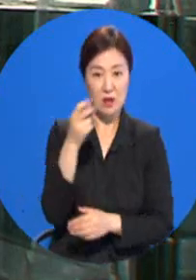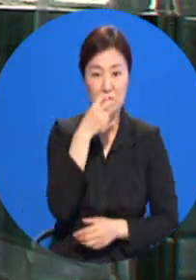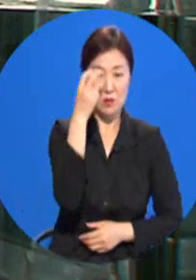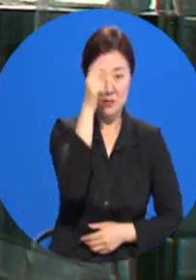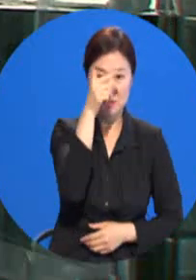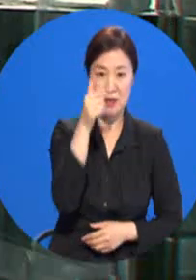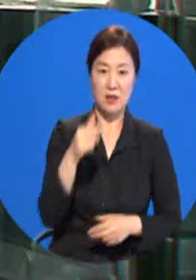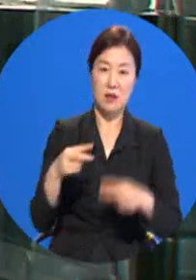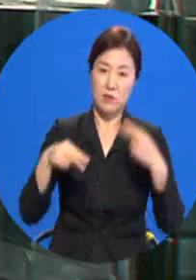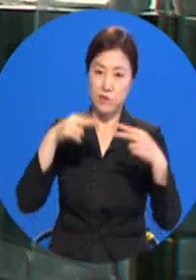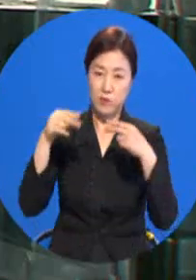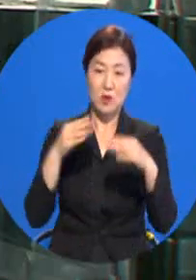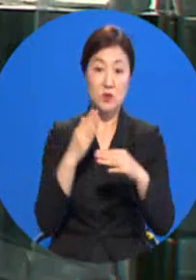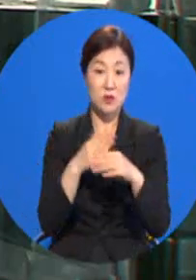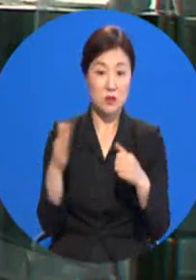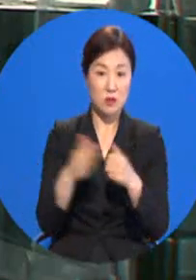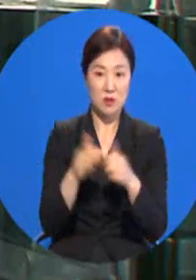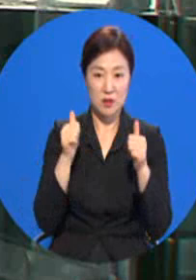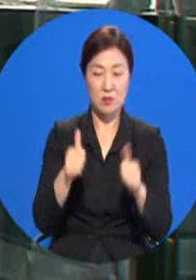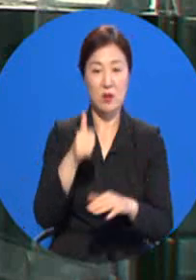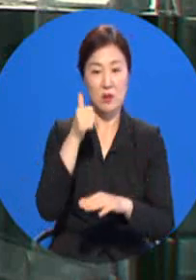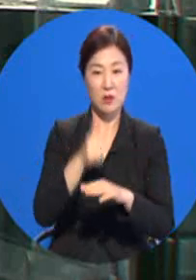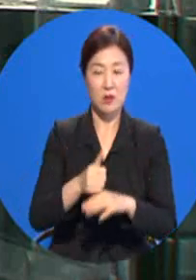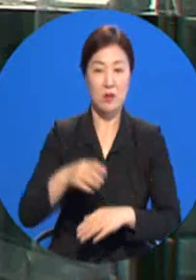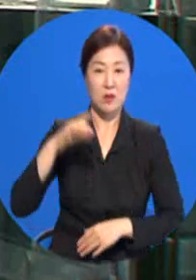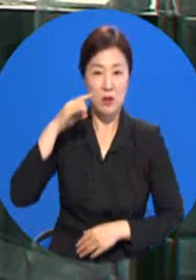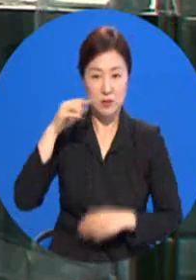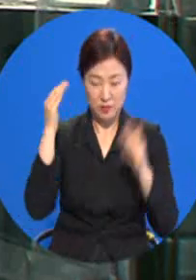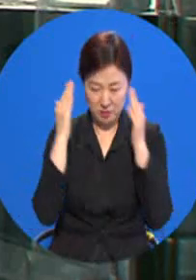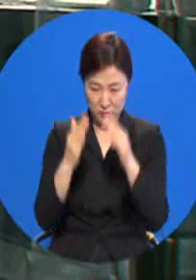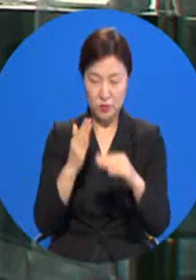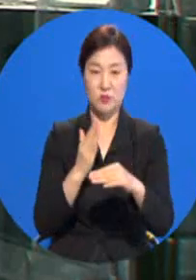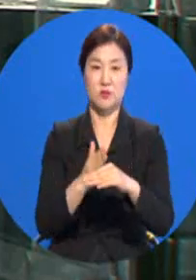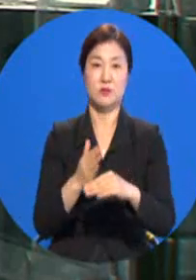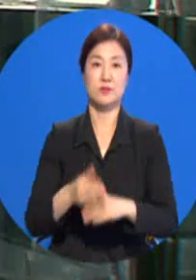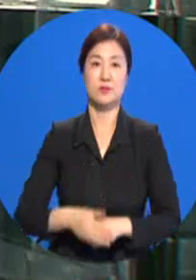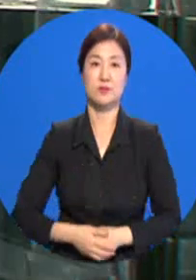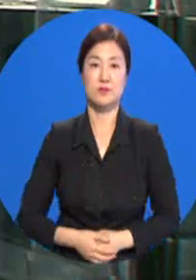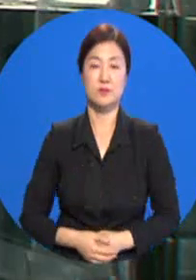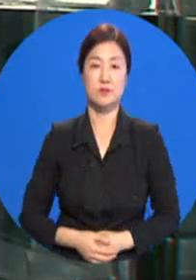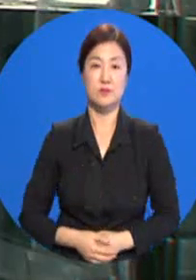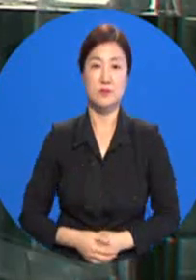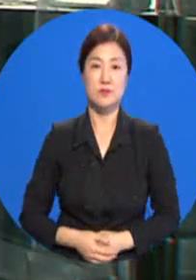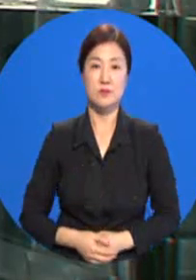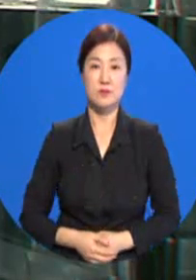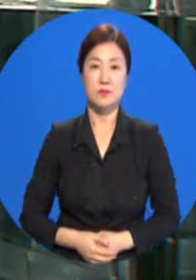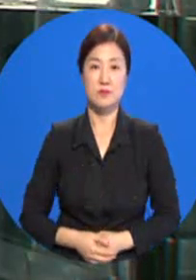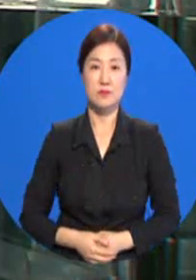가운데 앞으로 진행될 재판 결과에 관심이 집중되고 있습니다. MBC 뉴스 조희원입니다.